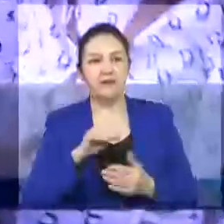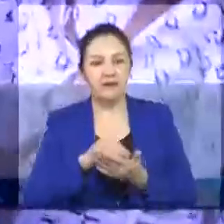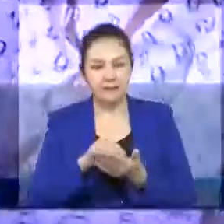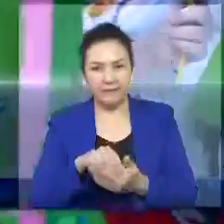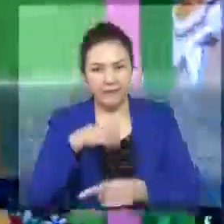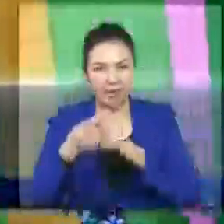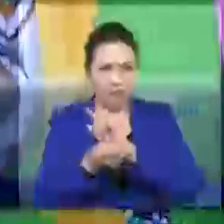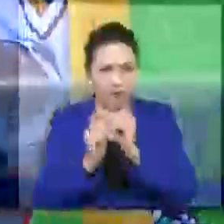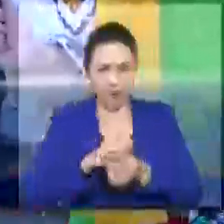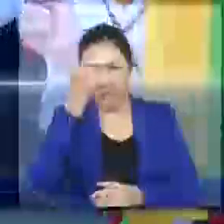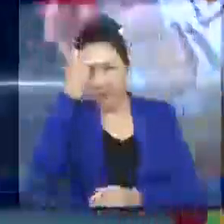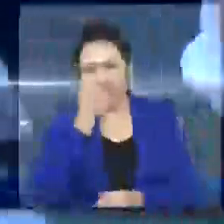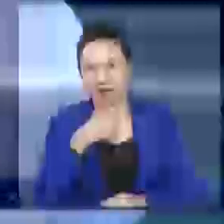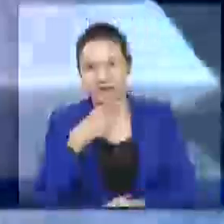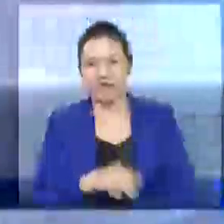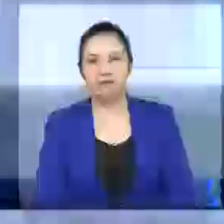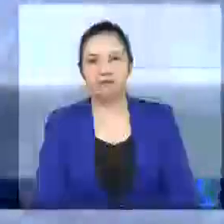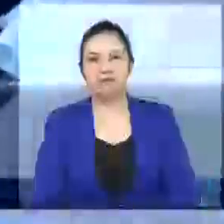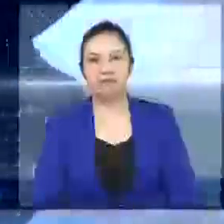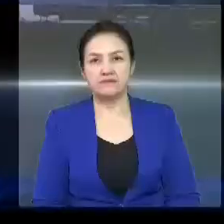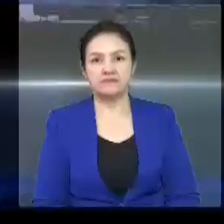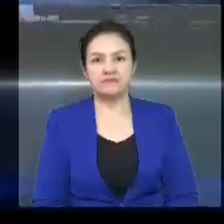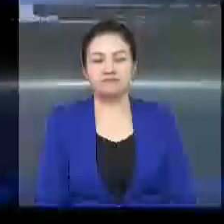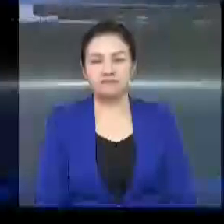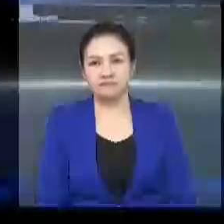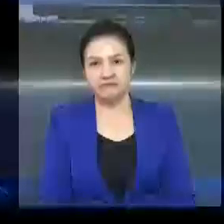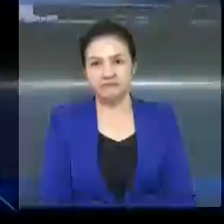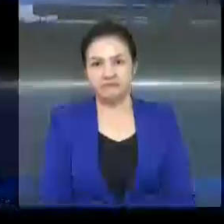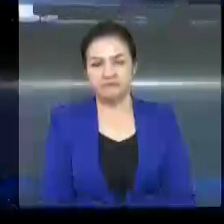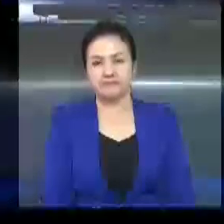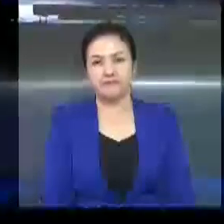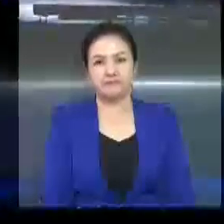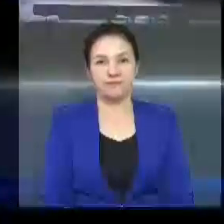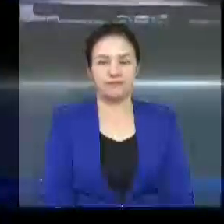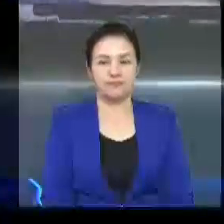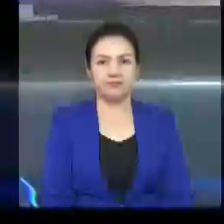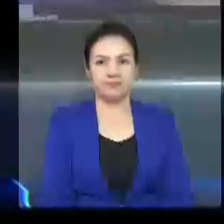аудармашыға алғыс білдірді. Нұрбол Жауынбаев, Арман Досмағанбетов, Ақтөбе телеарнасы.